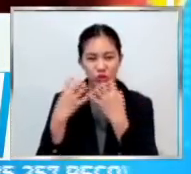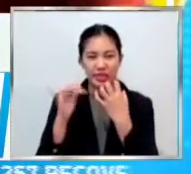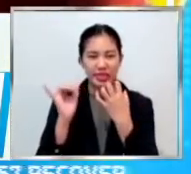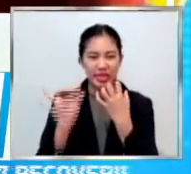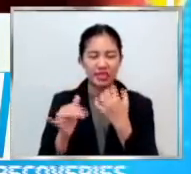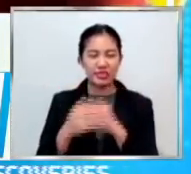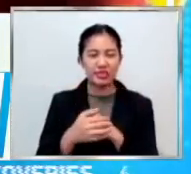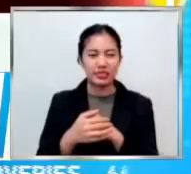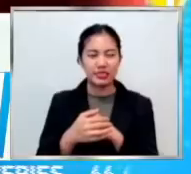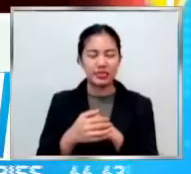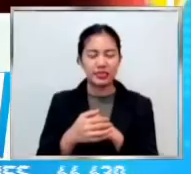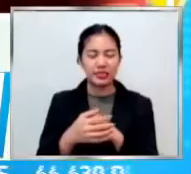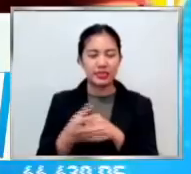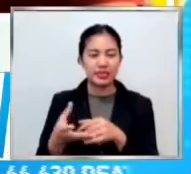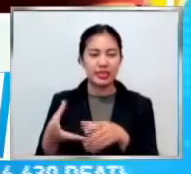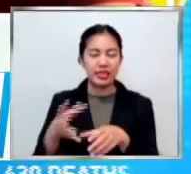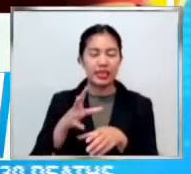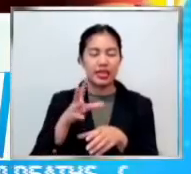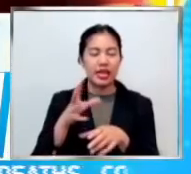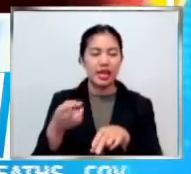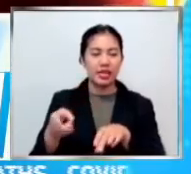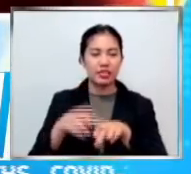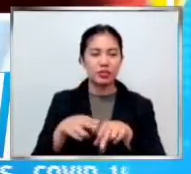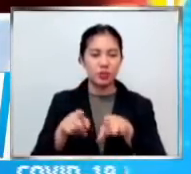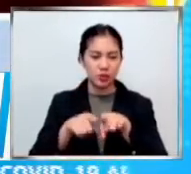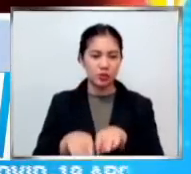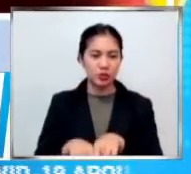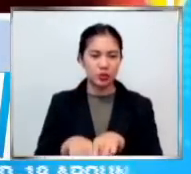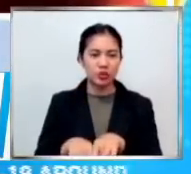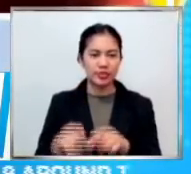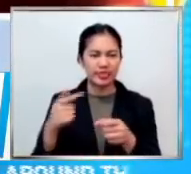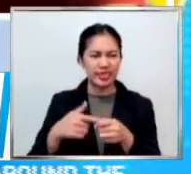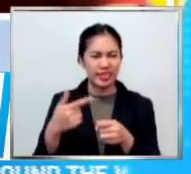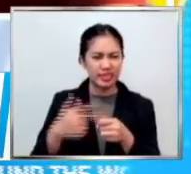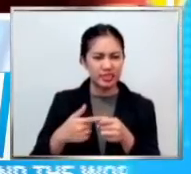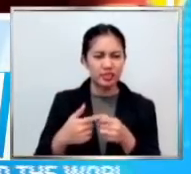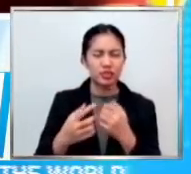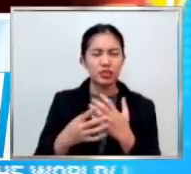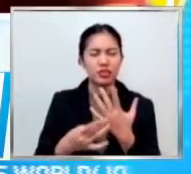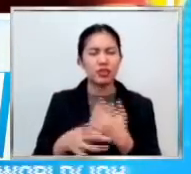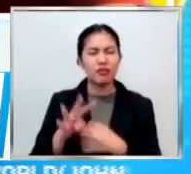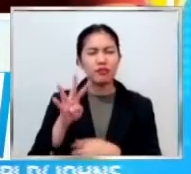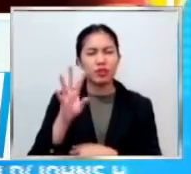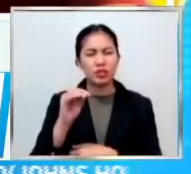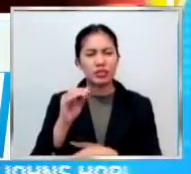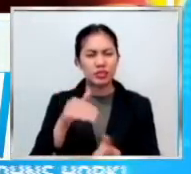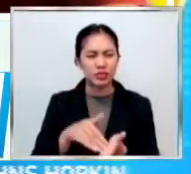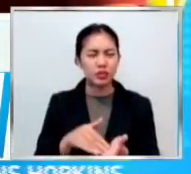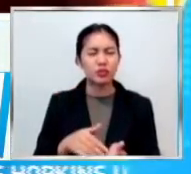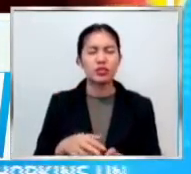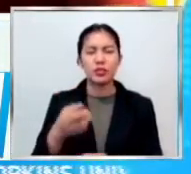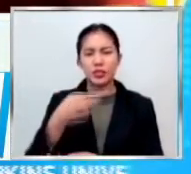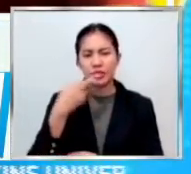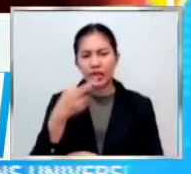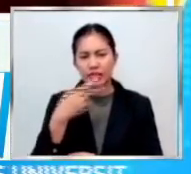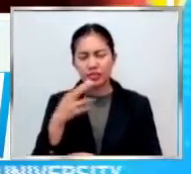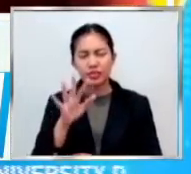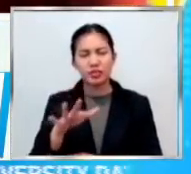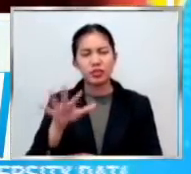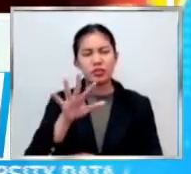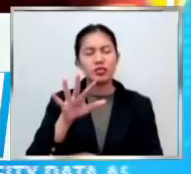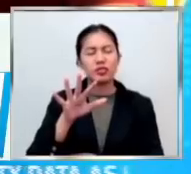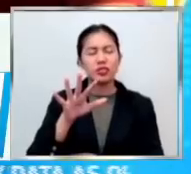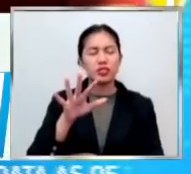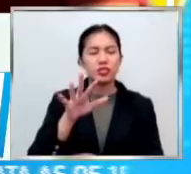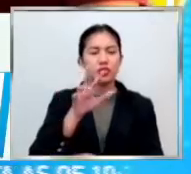idadagdag mga yung gasolina tsaka kurodo mga 40,000 yung sa rice mga 35,000 ang